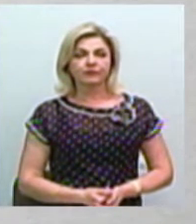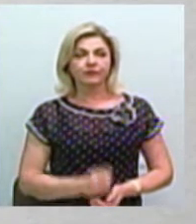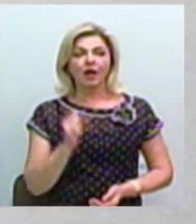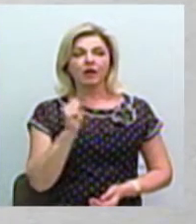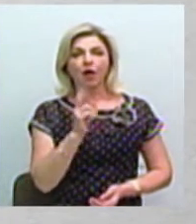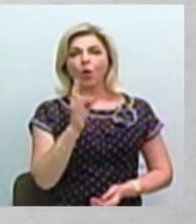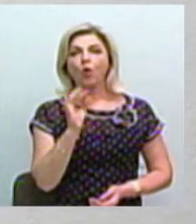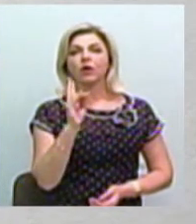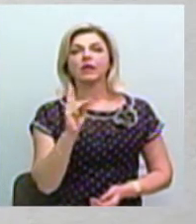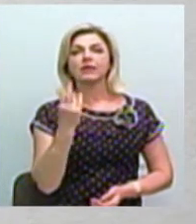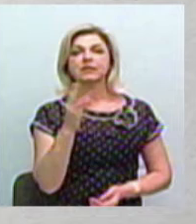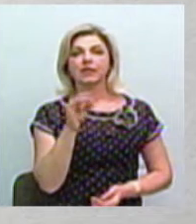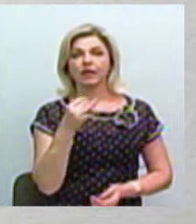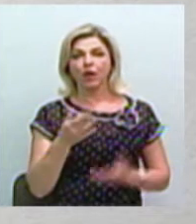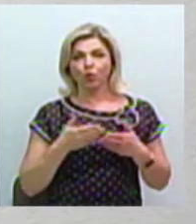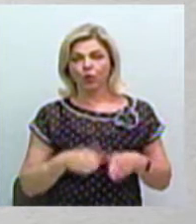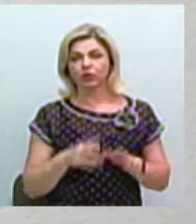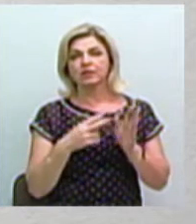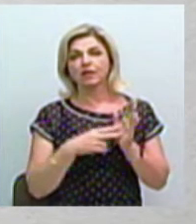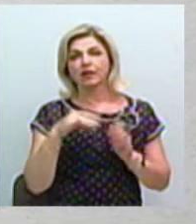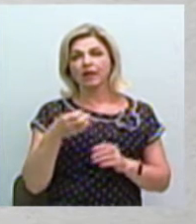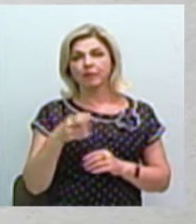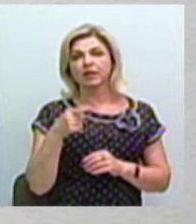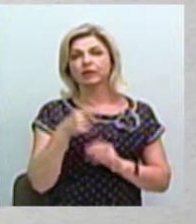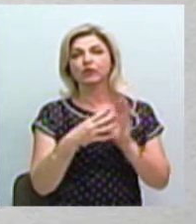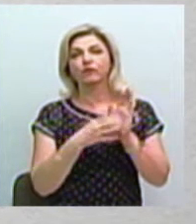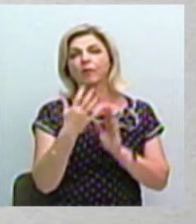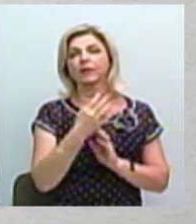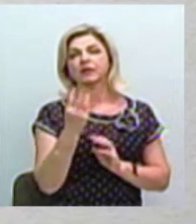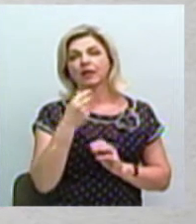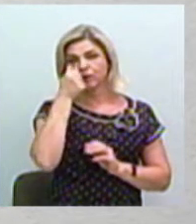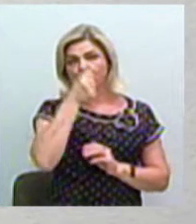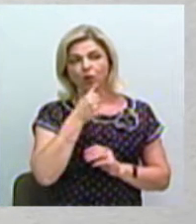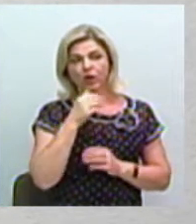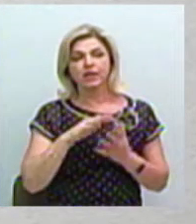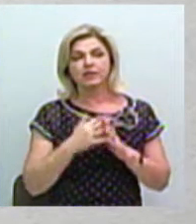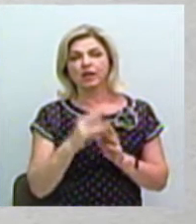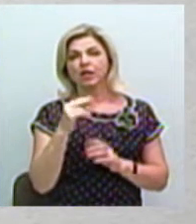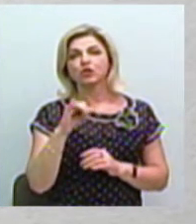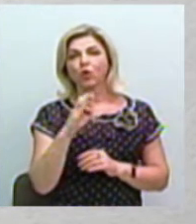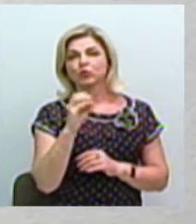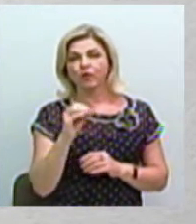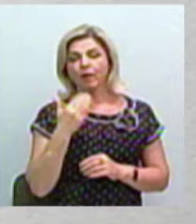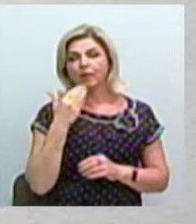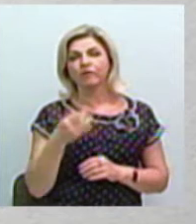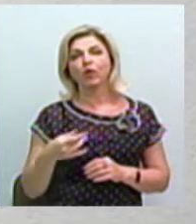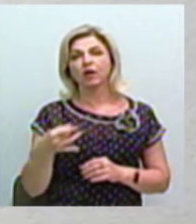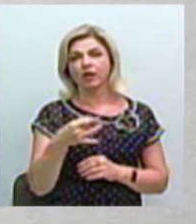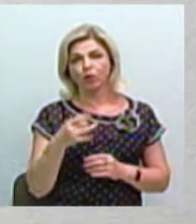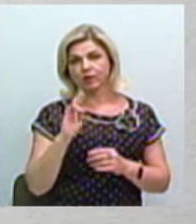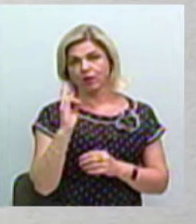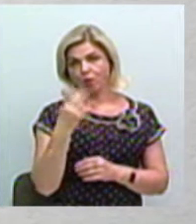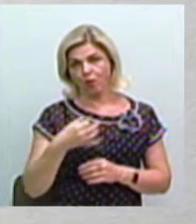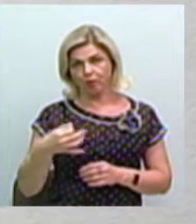Аркадій Корнацький. Народився 7 липня 1953 року в селі Чаусове 2 Первомайського району Миколаївської